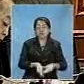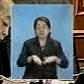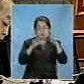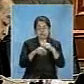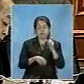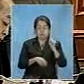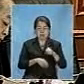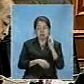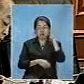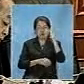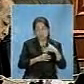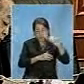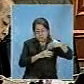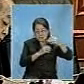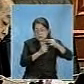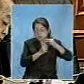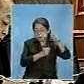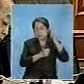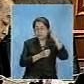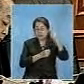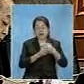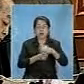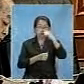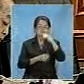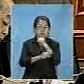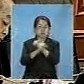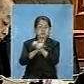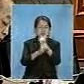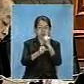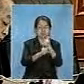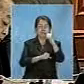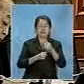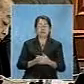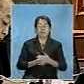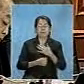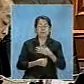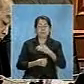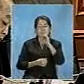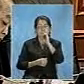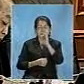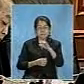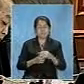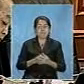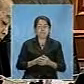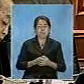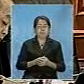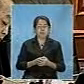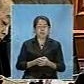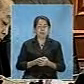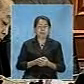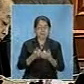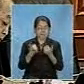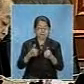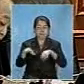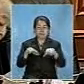ยาวด้วยผมจึงขออนุญาตเรียนว่าสิ่งที่มีการด